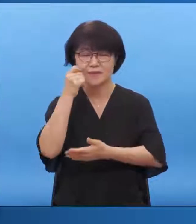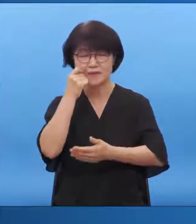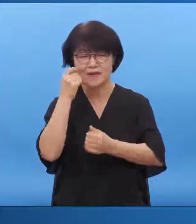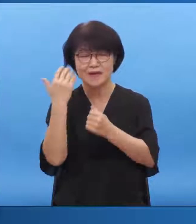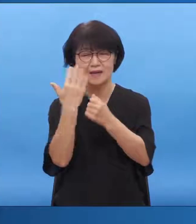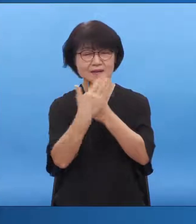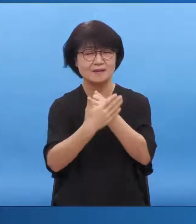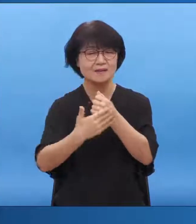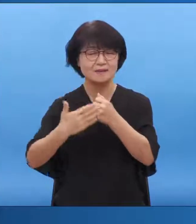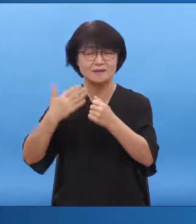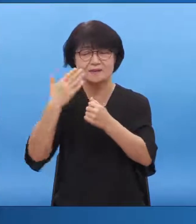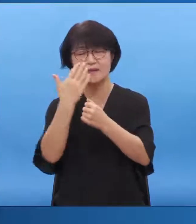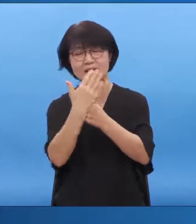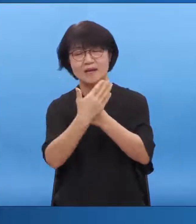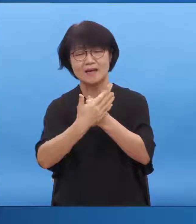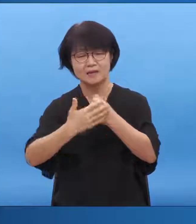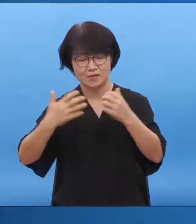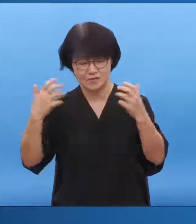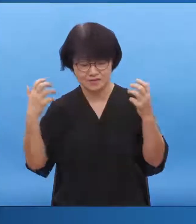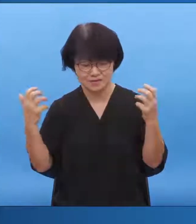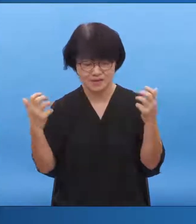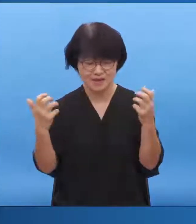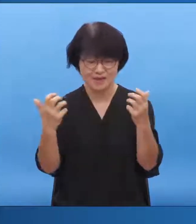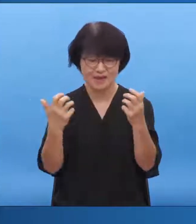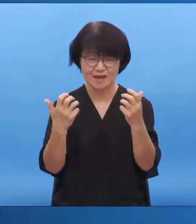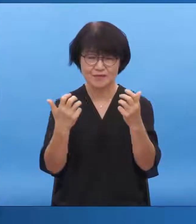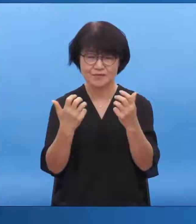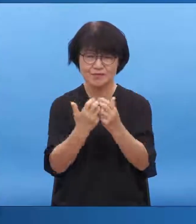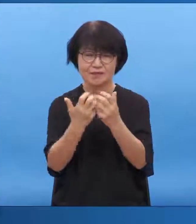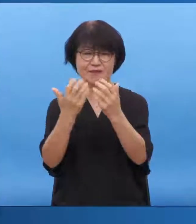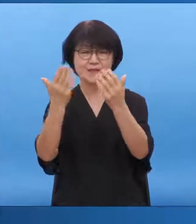측량 못할 은혜로